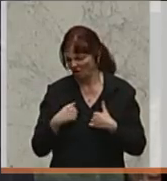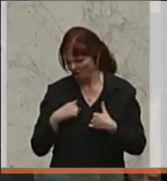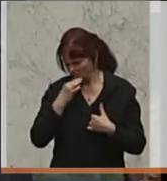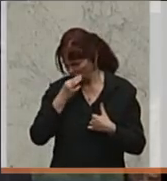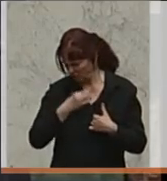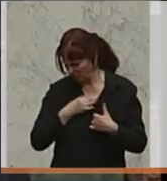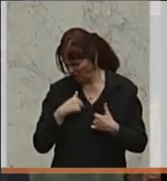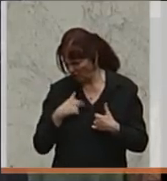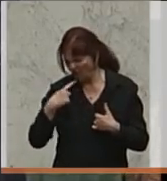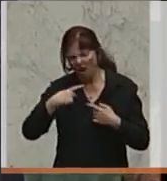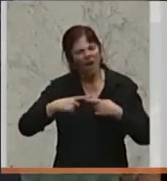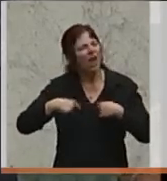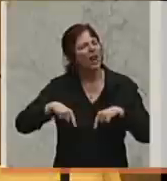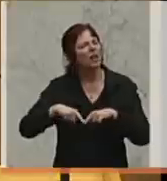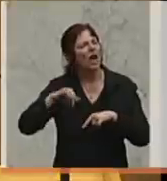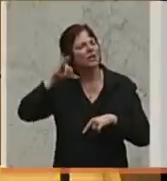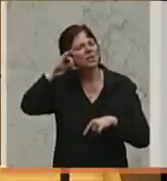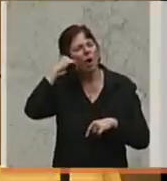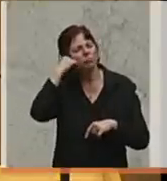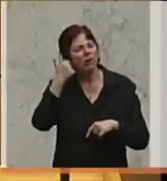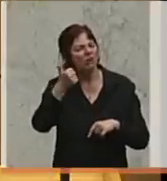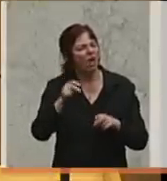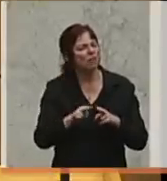eines Landeshauptmannes von einem Bundesland,